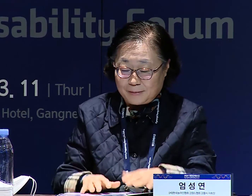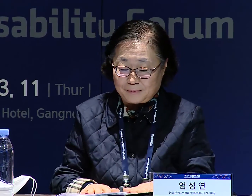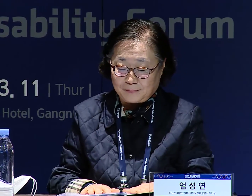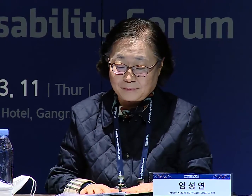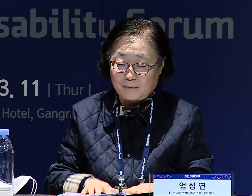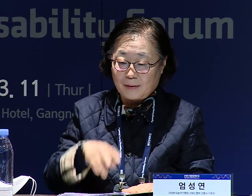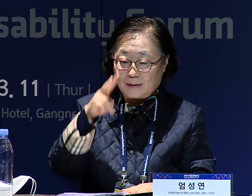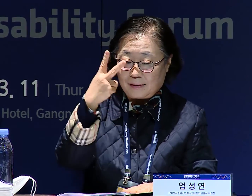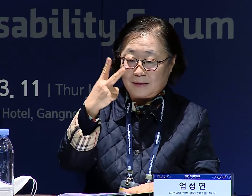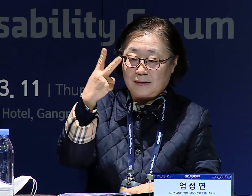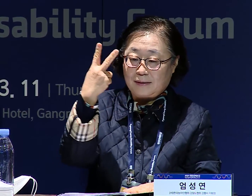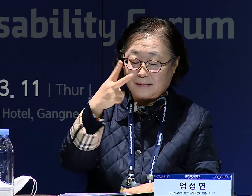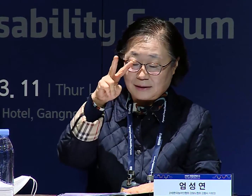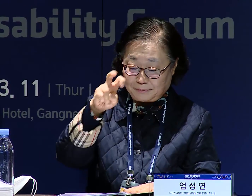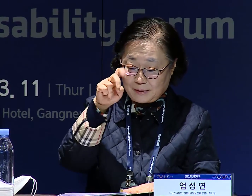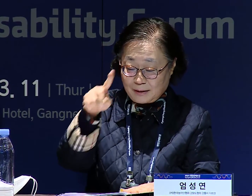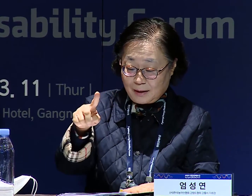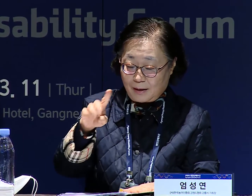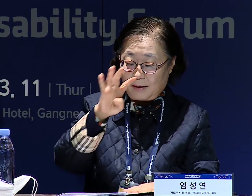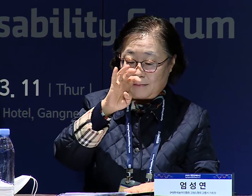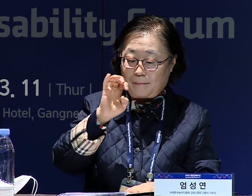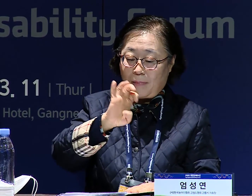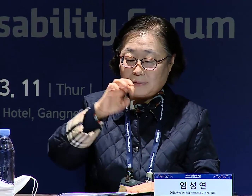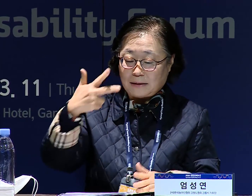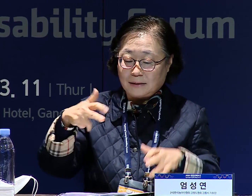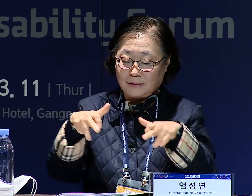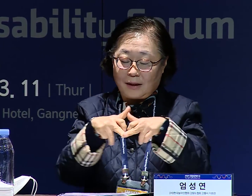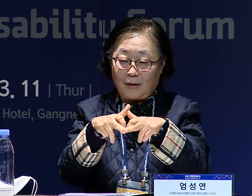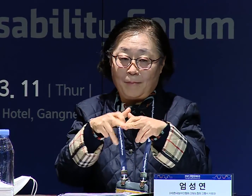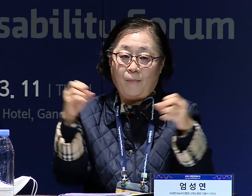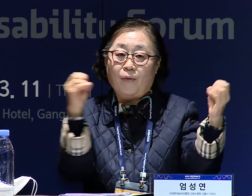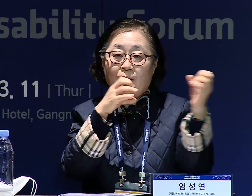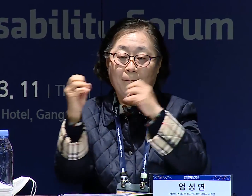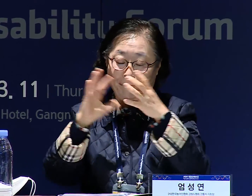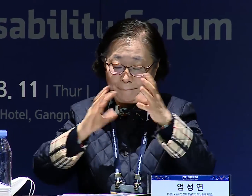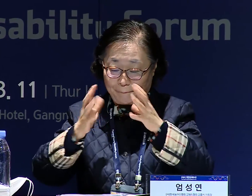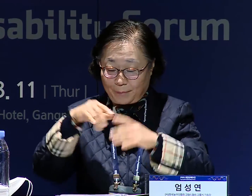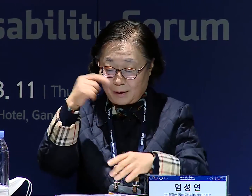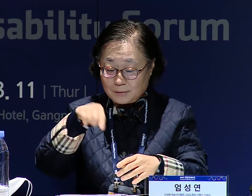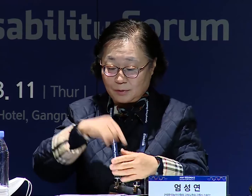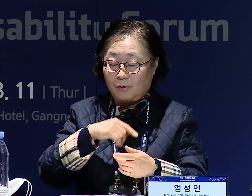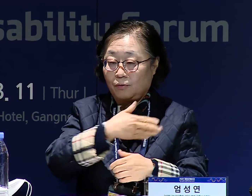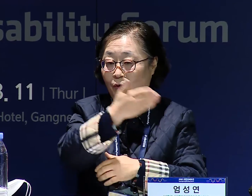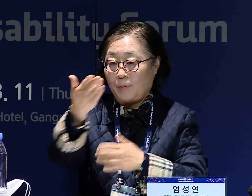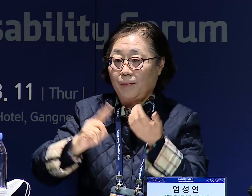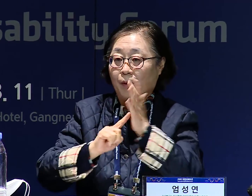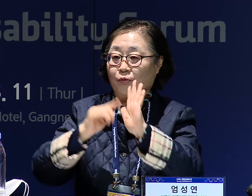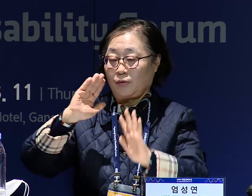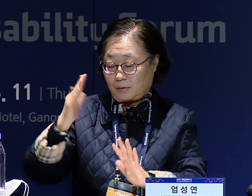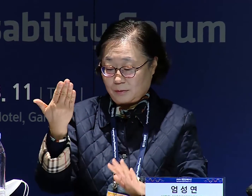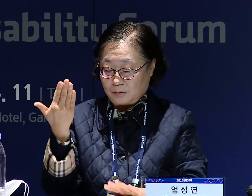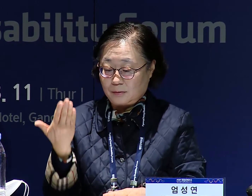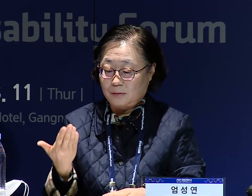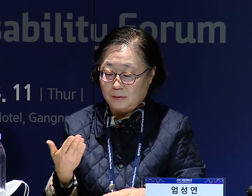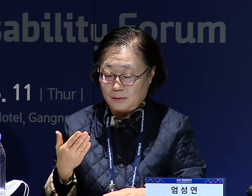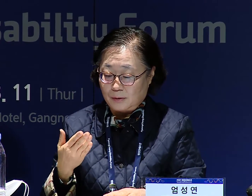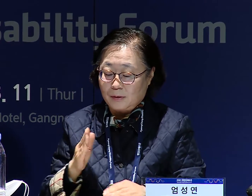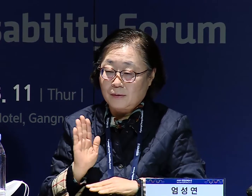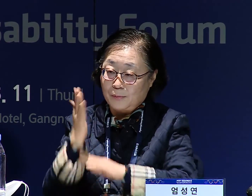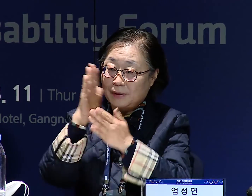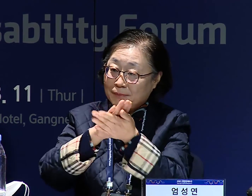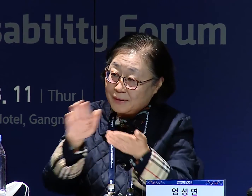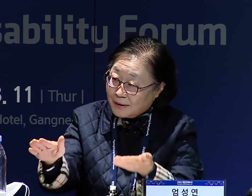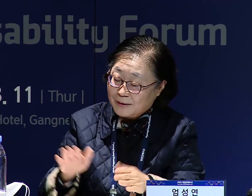안녕하십니까. 만나서 반갑습니다. 2021 평창 장애 포럼에서 여러분을 모시고 발표하게